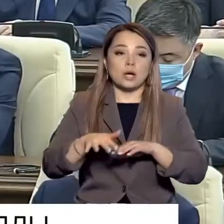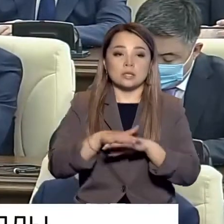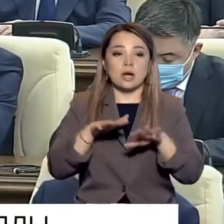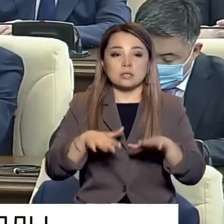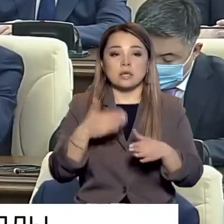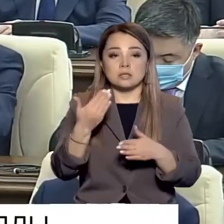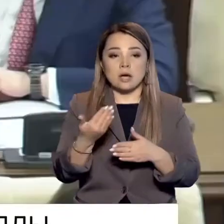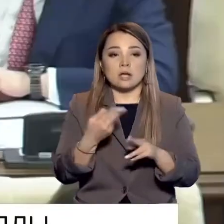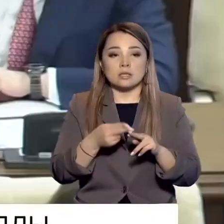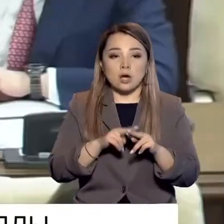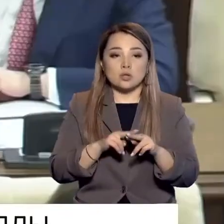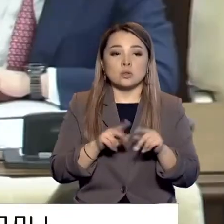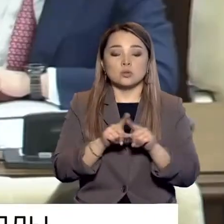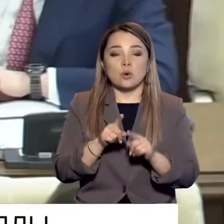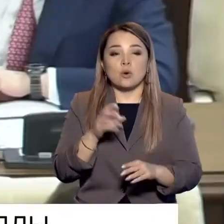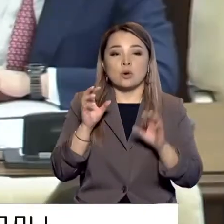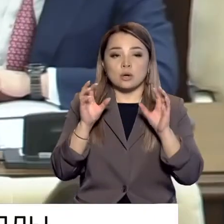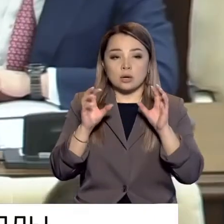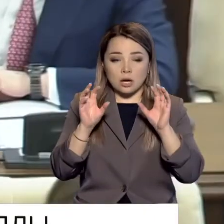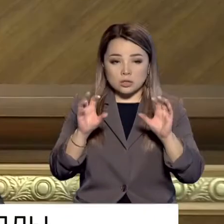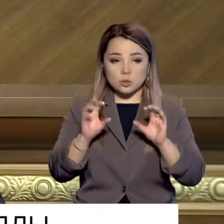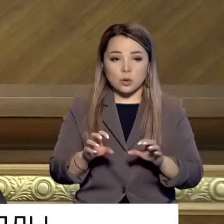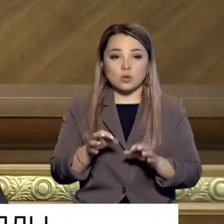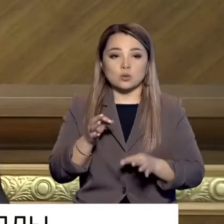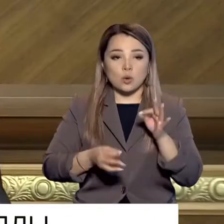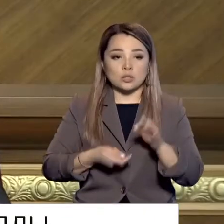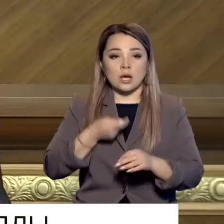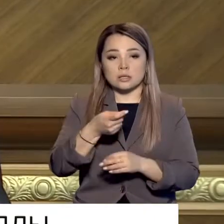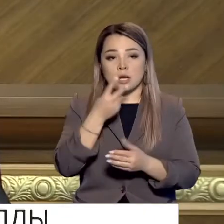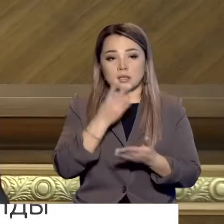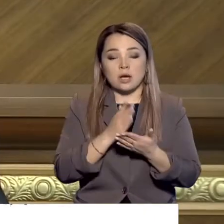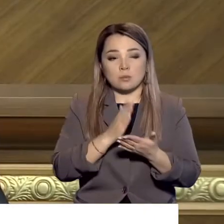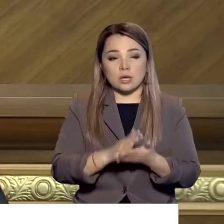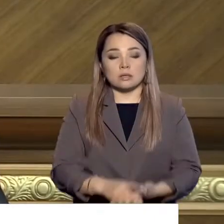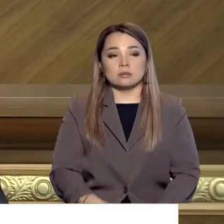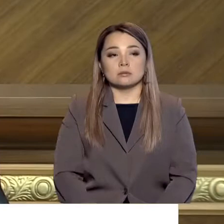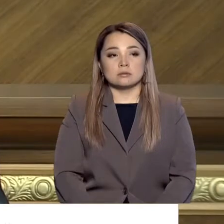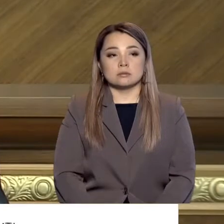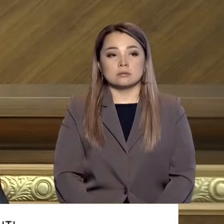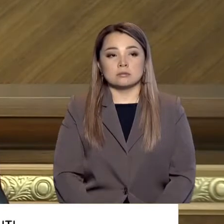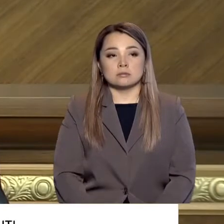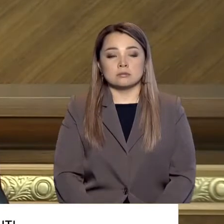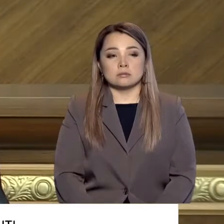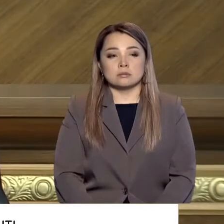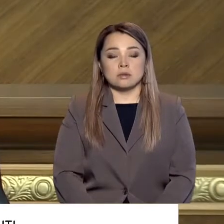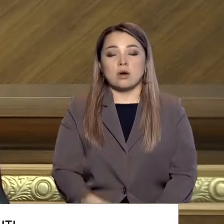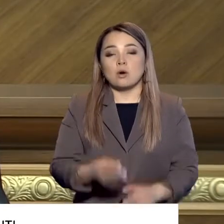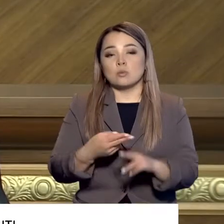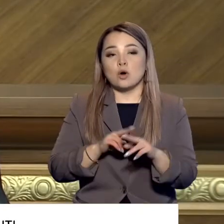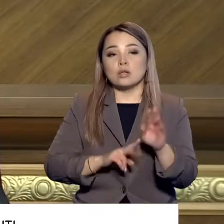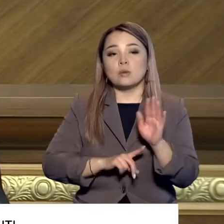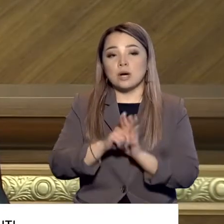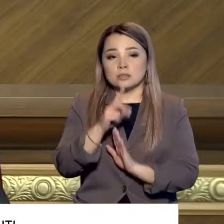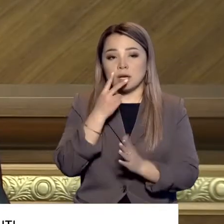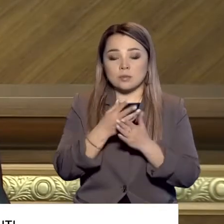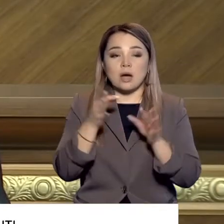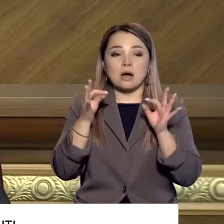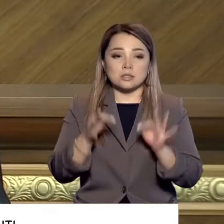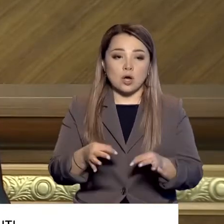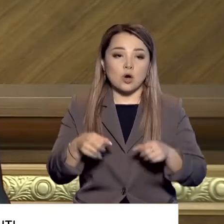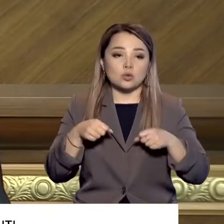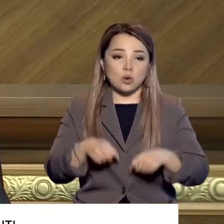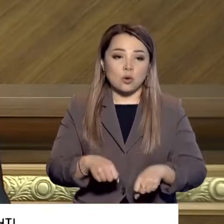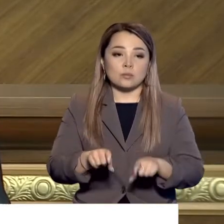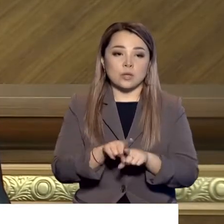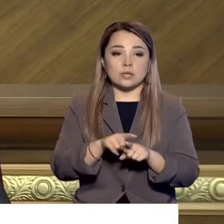де конституциялық сотқа жүгіну мүмкіндігі берілмек. Бұл бастамалар әділ әрі құқықтық мемлекет құру жолындағы